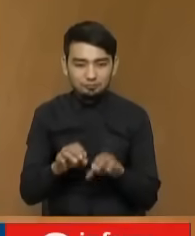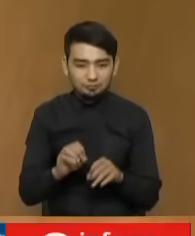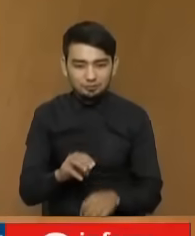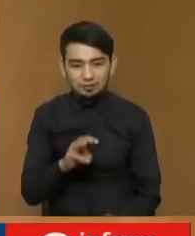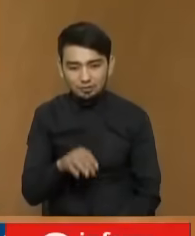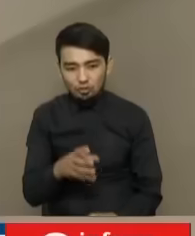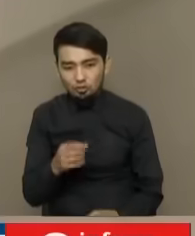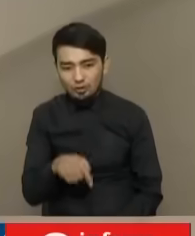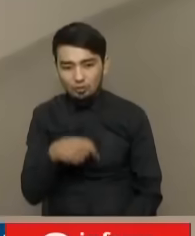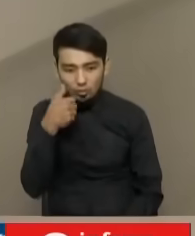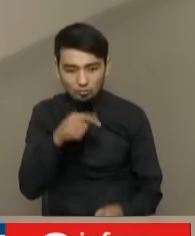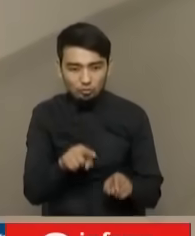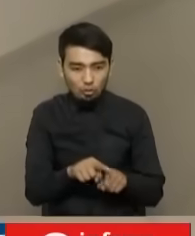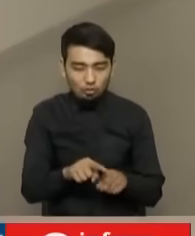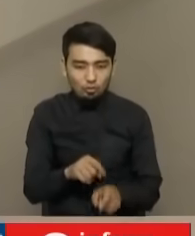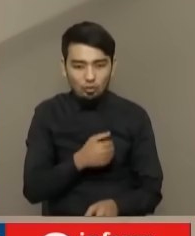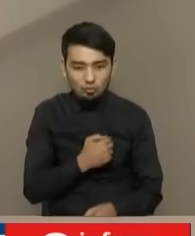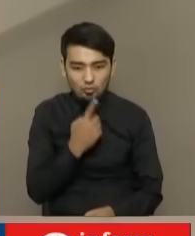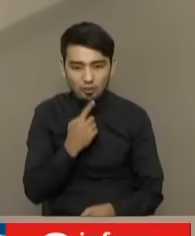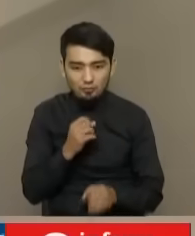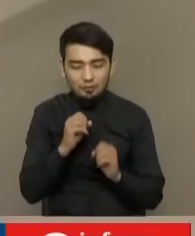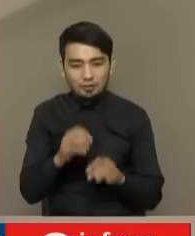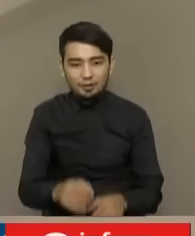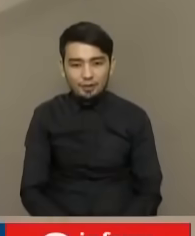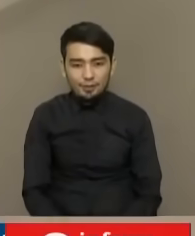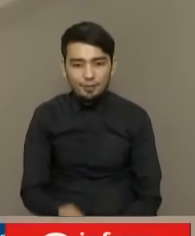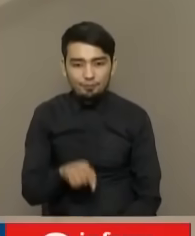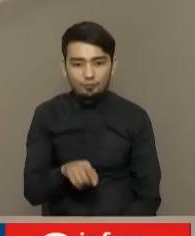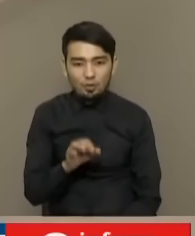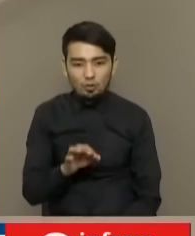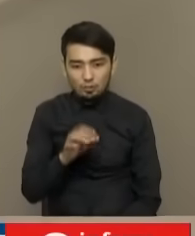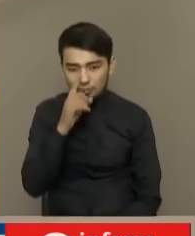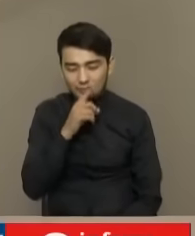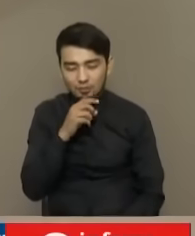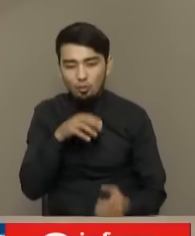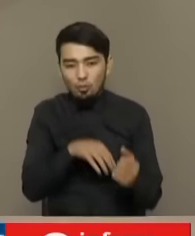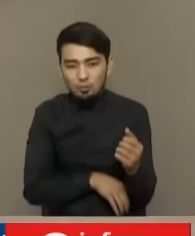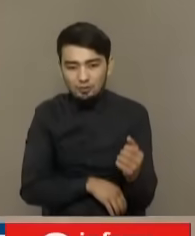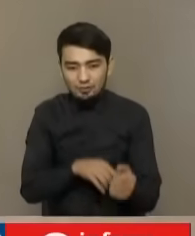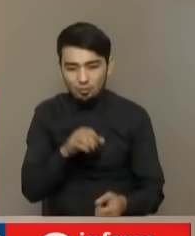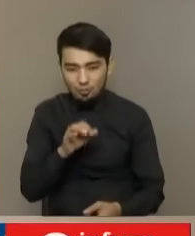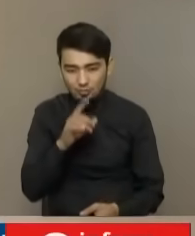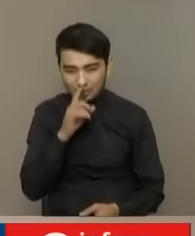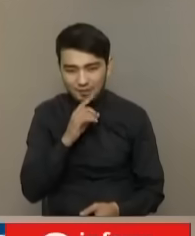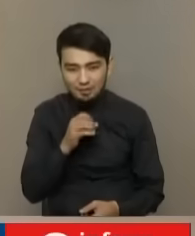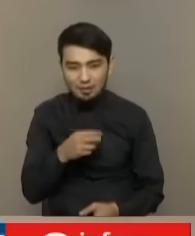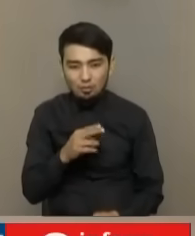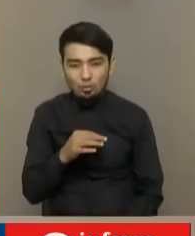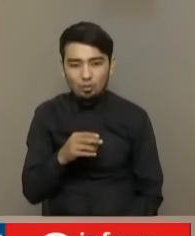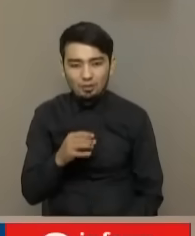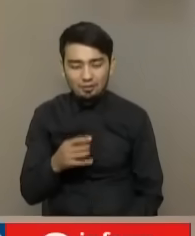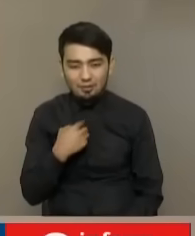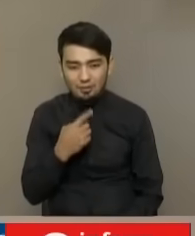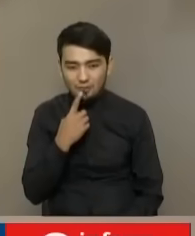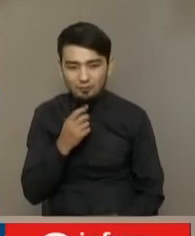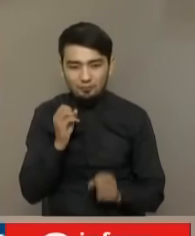қалмауды жоспарлаған. Осы қазанның айында, аяғында донорлық күн деп